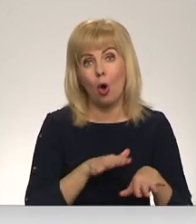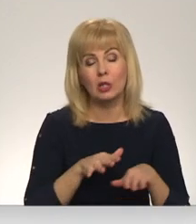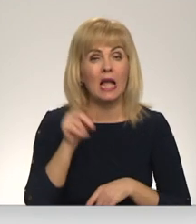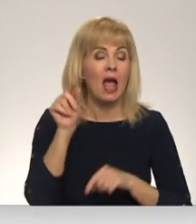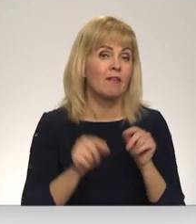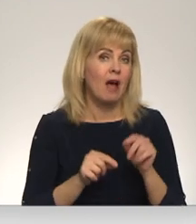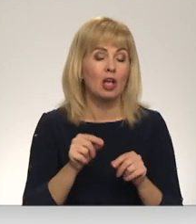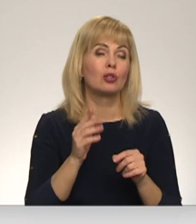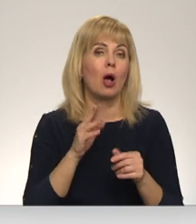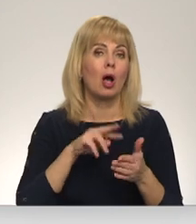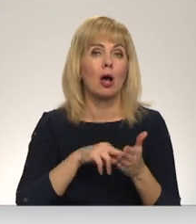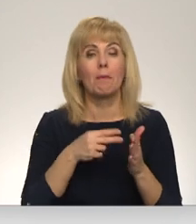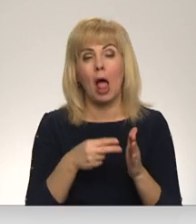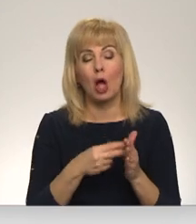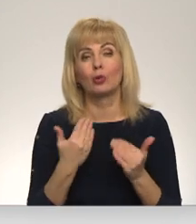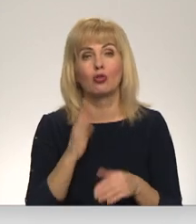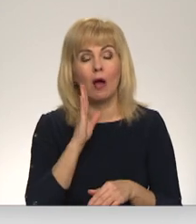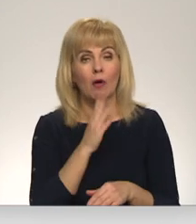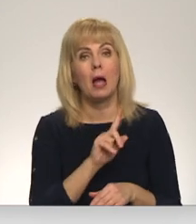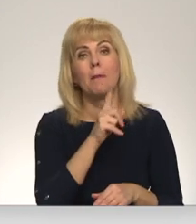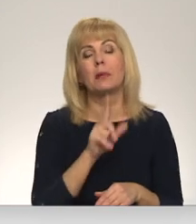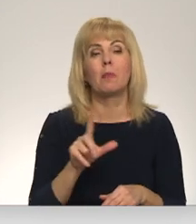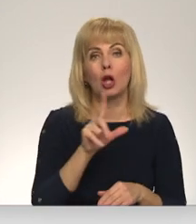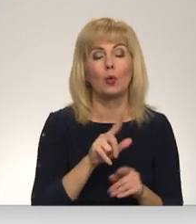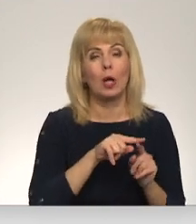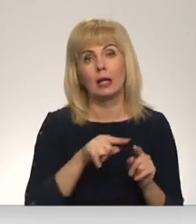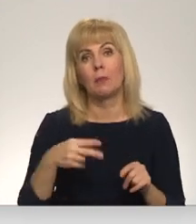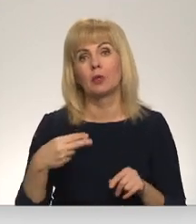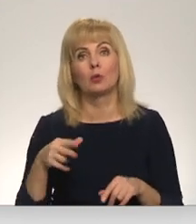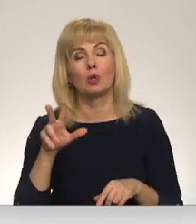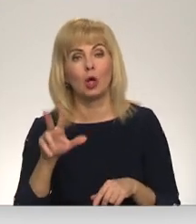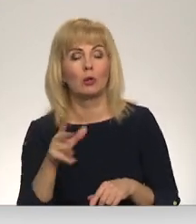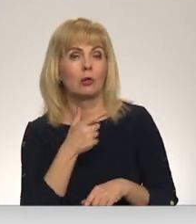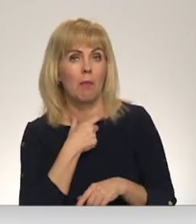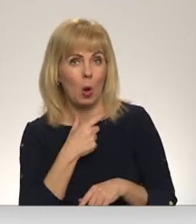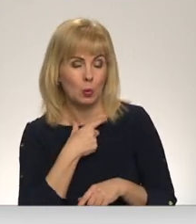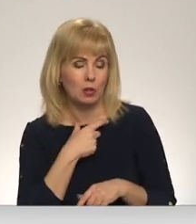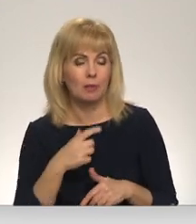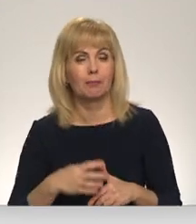Festivāla norise bija plānota šovasar no 1. jūlija līdz 28. augustam.